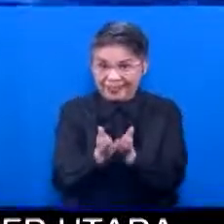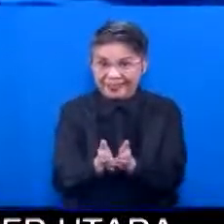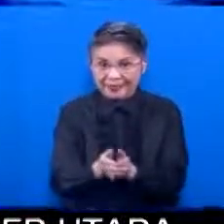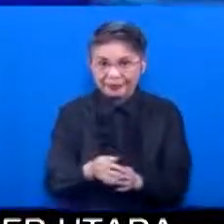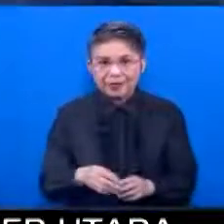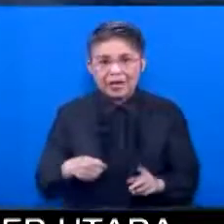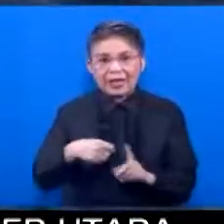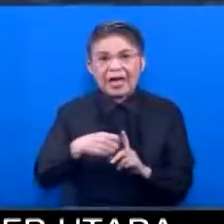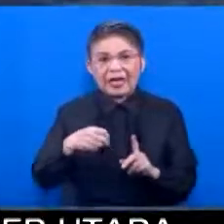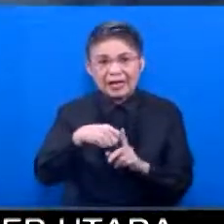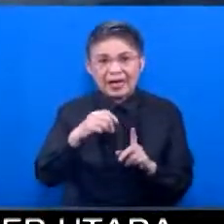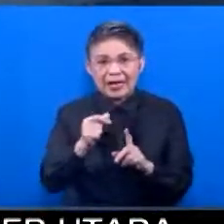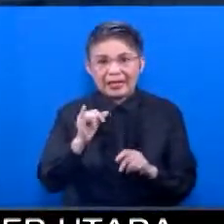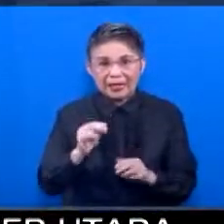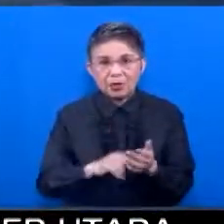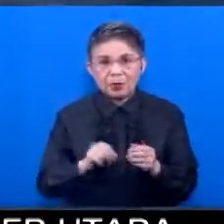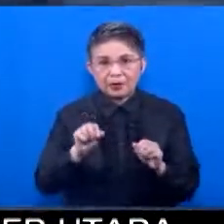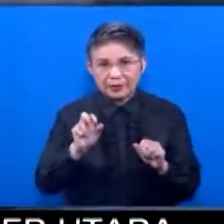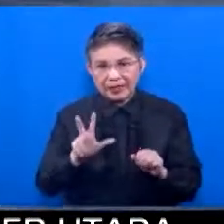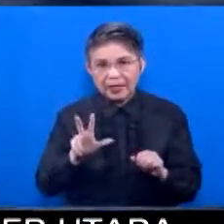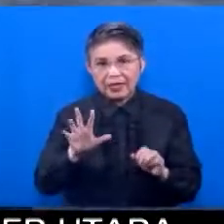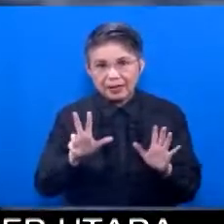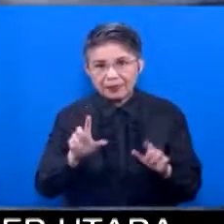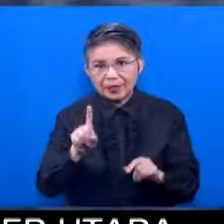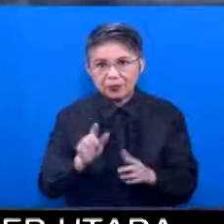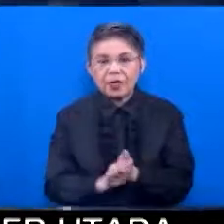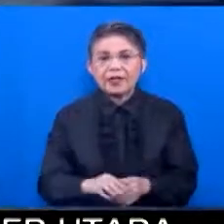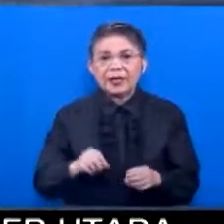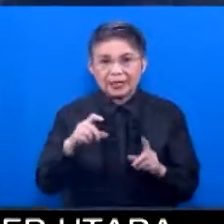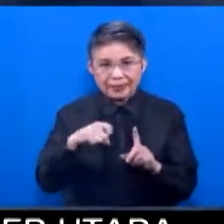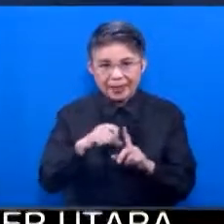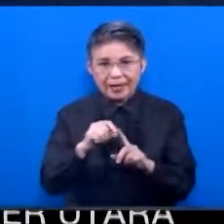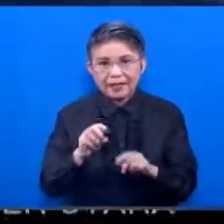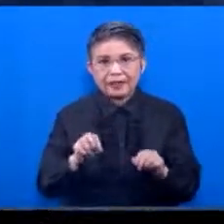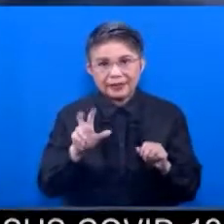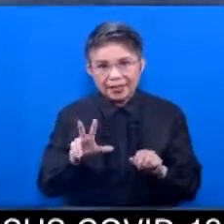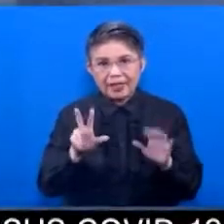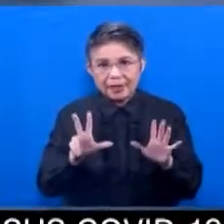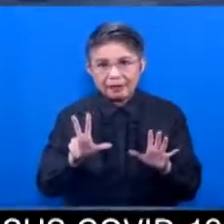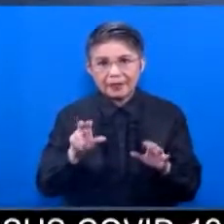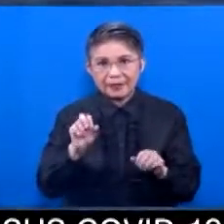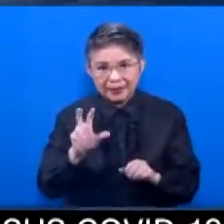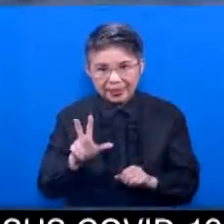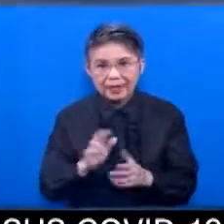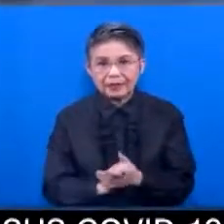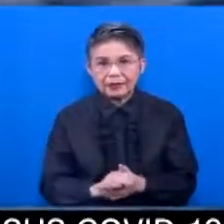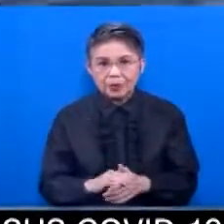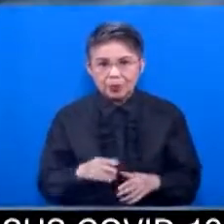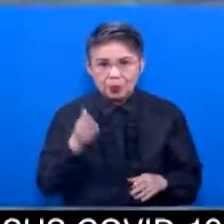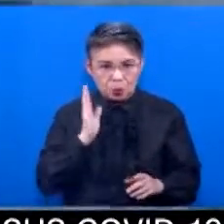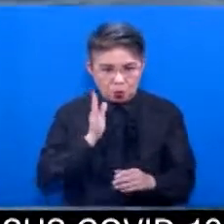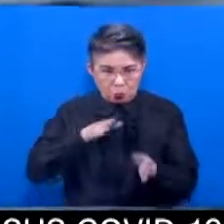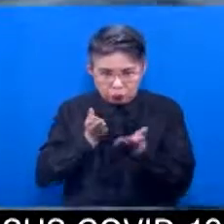KRI Ciptadi 381 dan KRI Tuanku Imam Bonjol 383 BKO Gugus Tempur